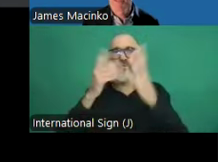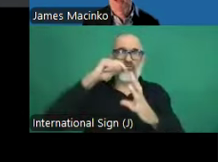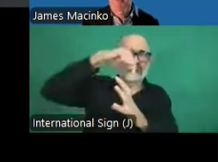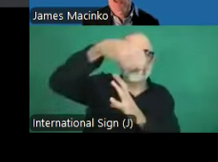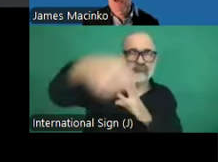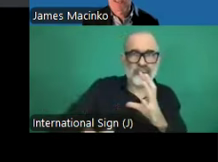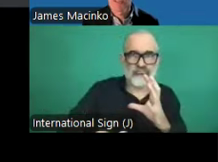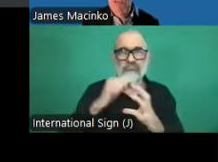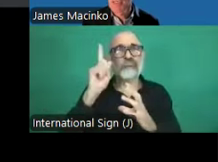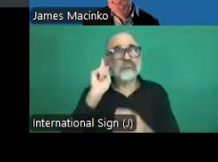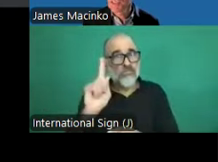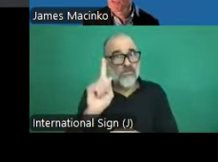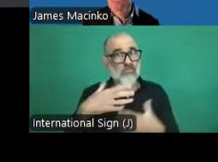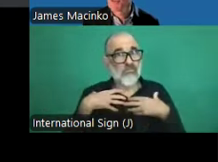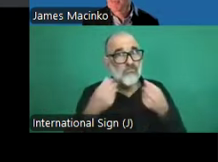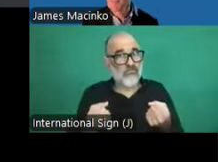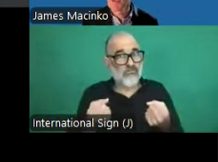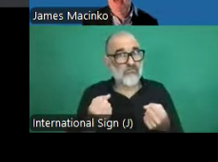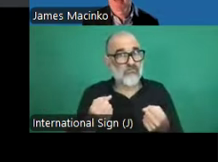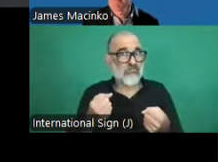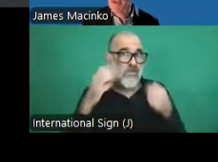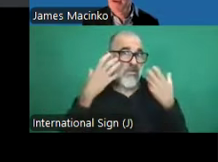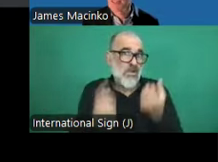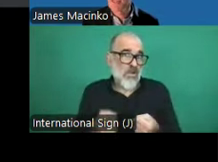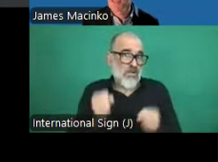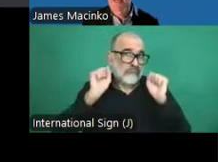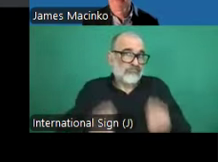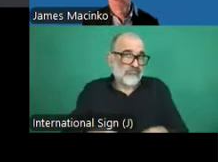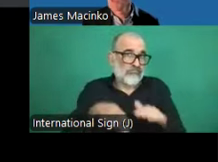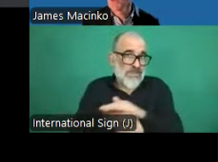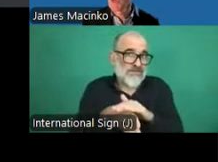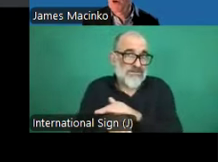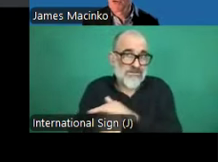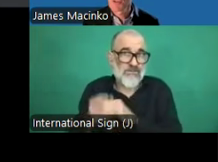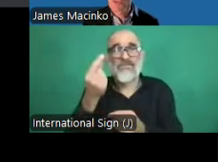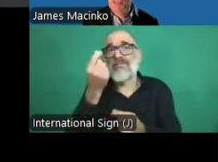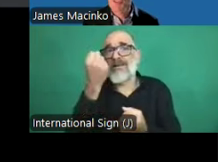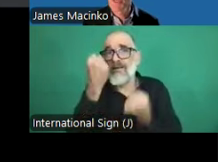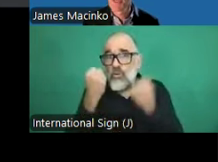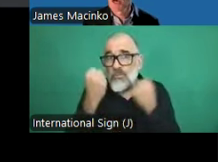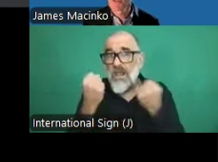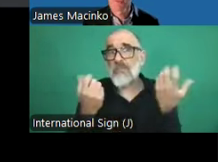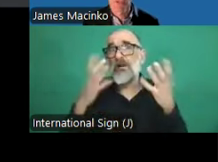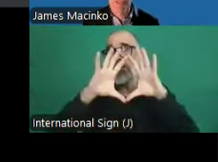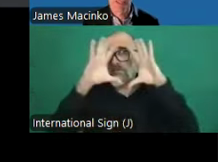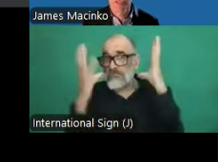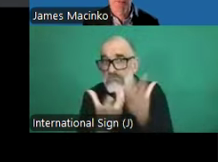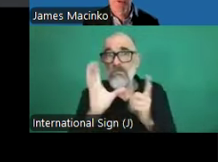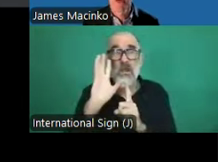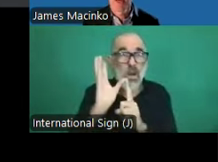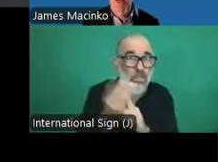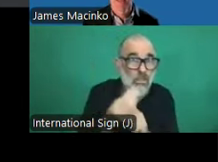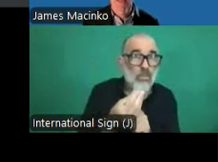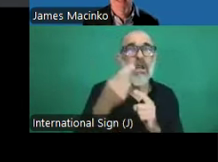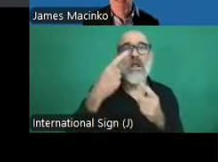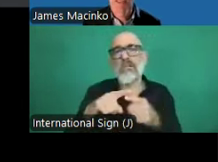géographiquement et culturellement et doit développer des relations à long terme entre les médecins et les familles qui ont besoin